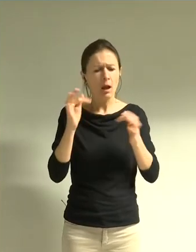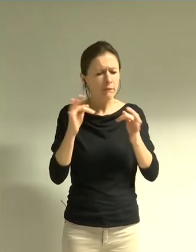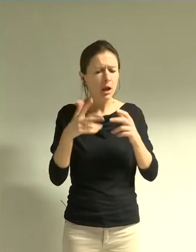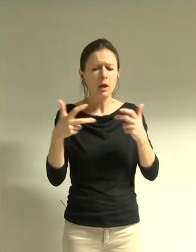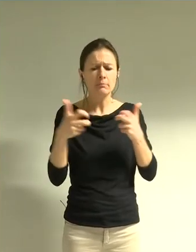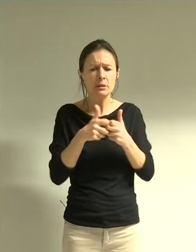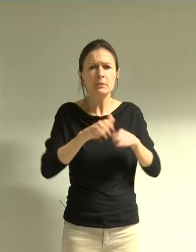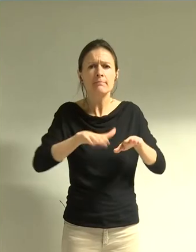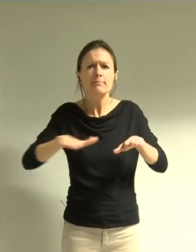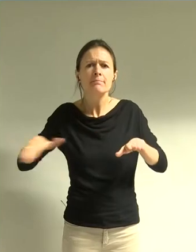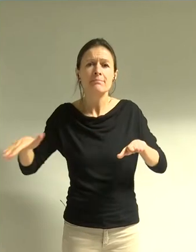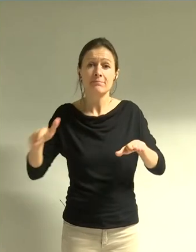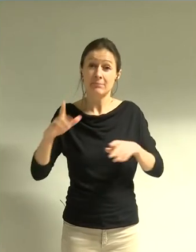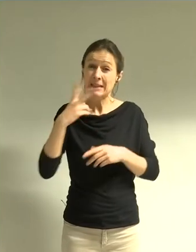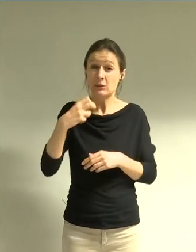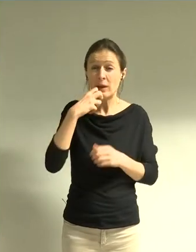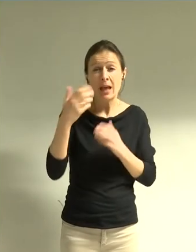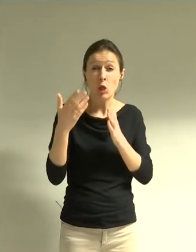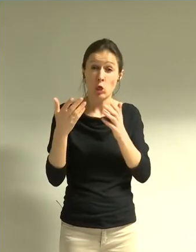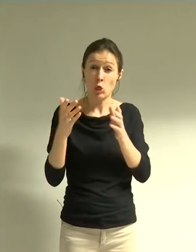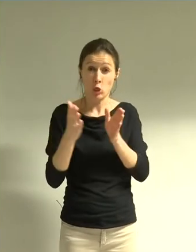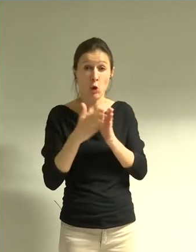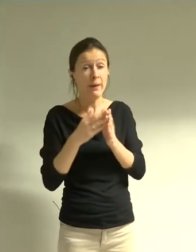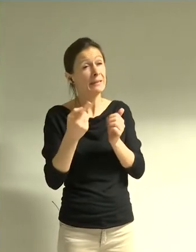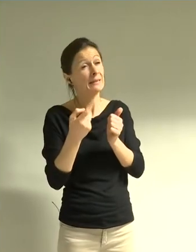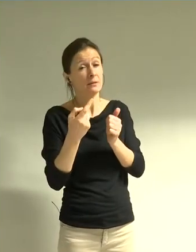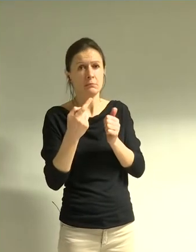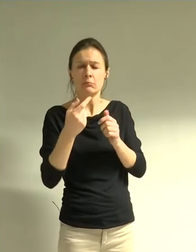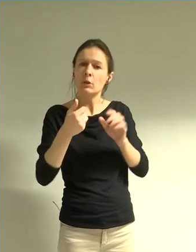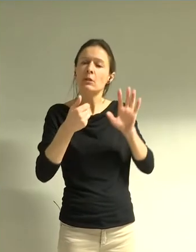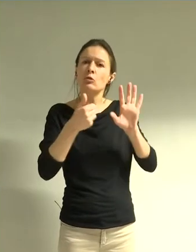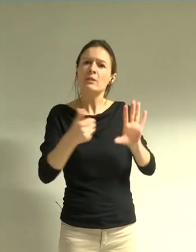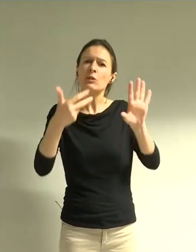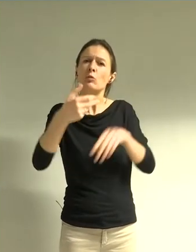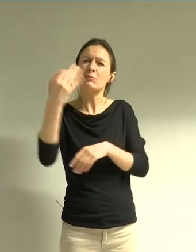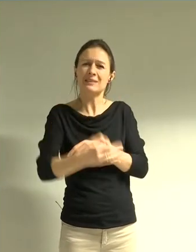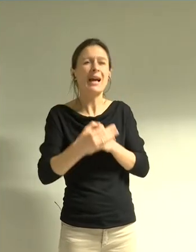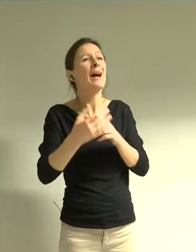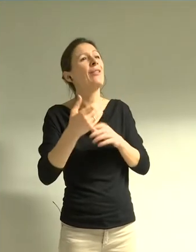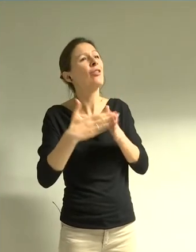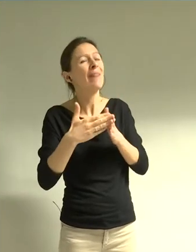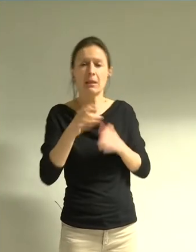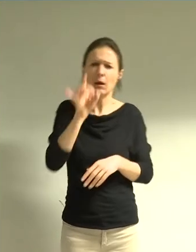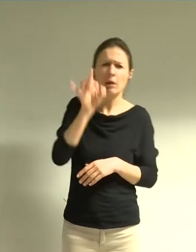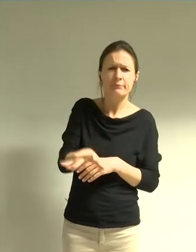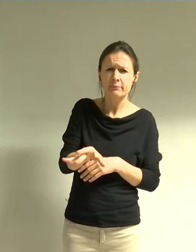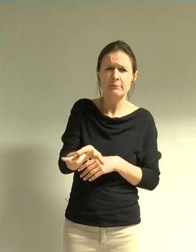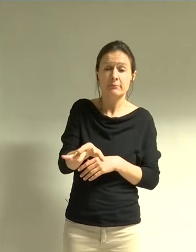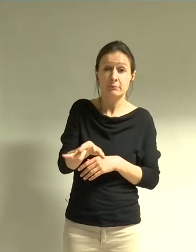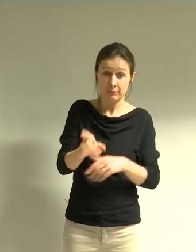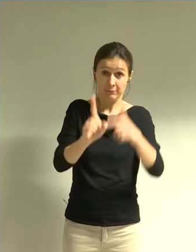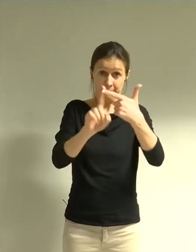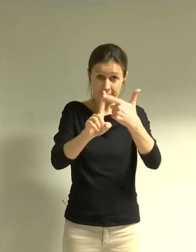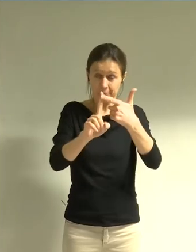avez rejeté alors que 66% des grenoblois en beauté pour son abrogation vous avez également refusé de